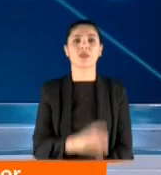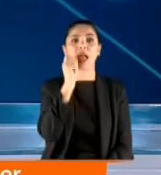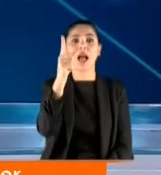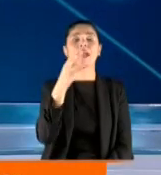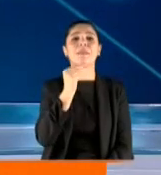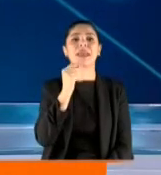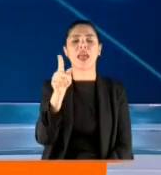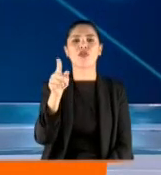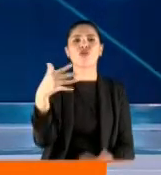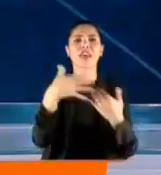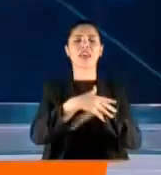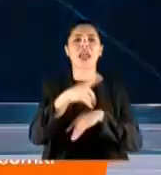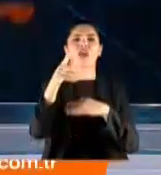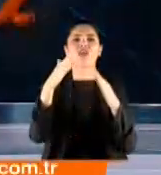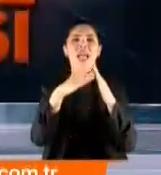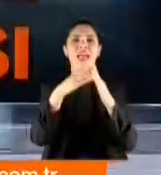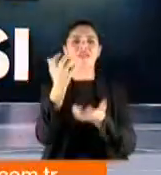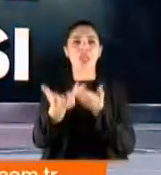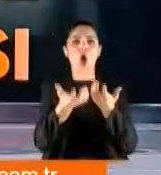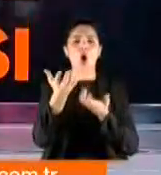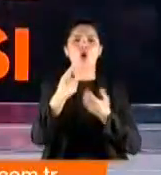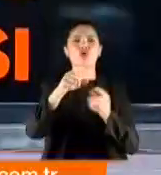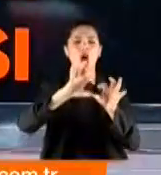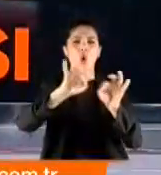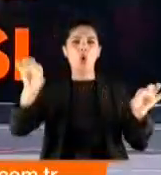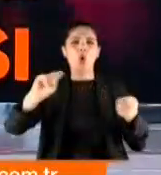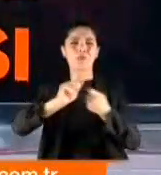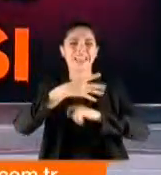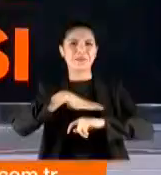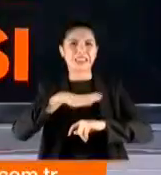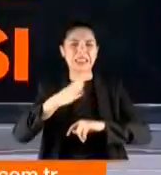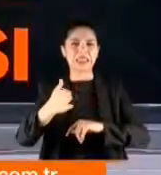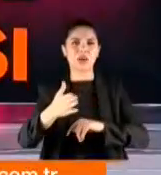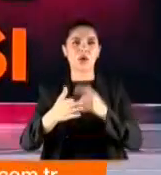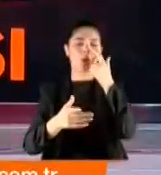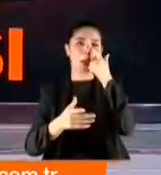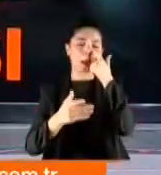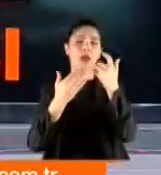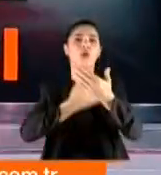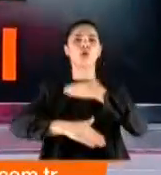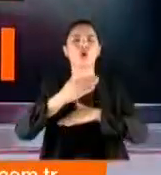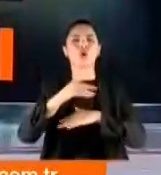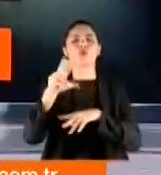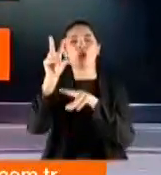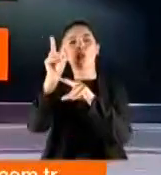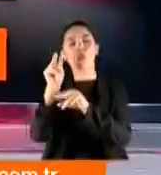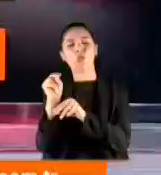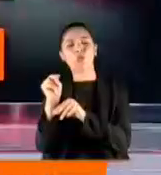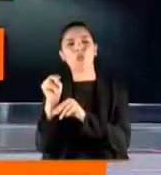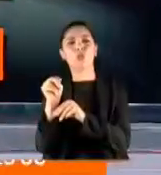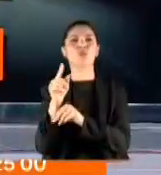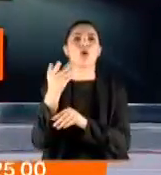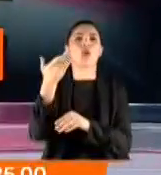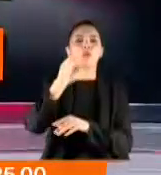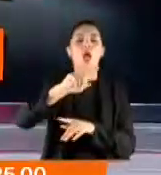Ankaralı bir genç gece evindeki ocağın hortumunu değiştirmeye çalışıyordu. Yoruldu, derin bir uykuya daldı